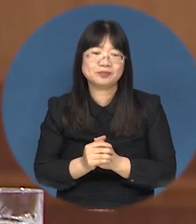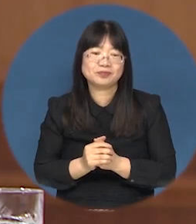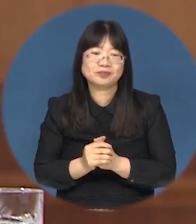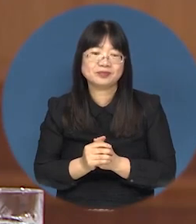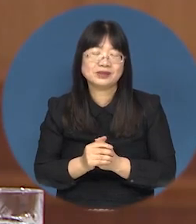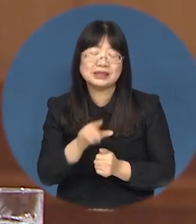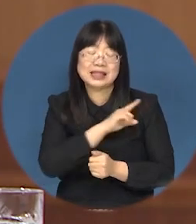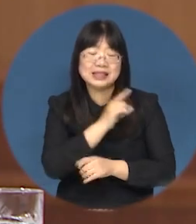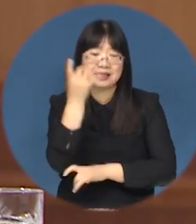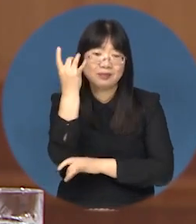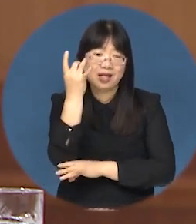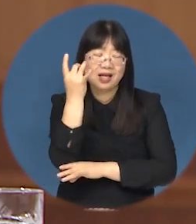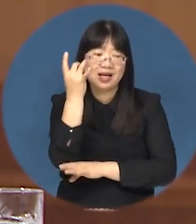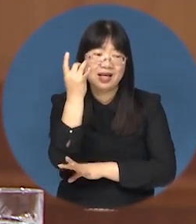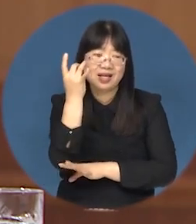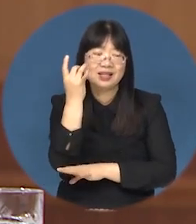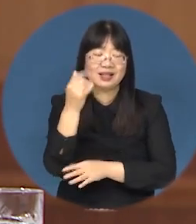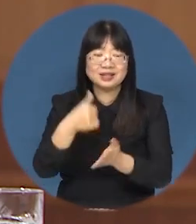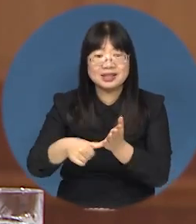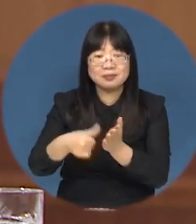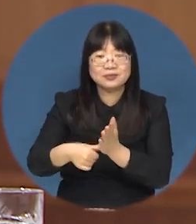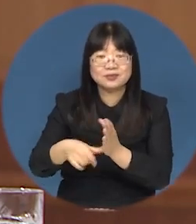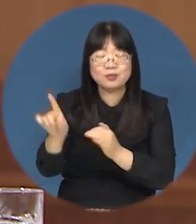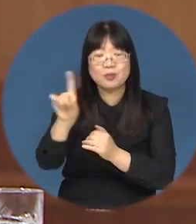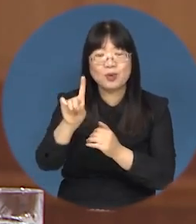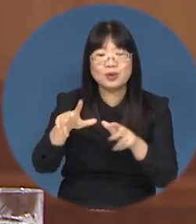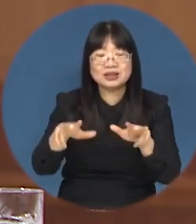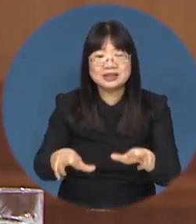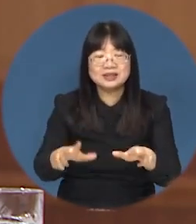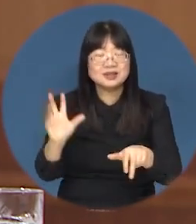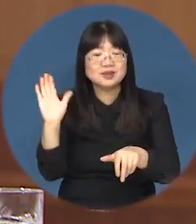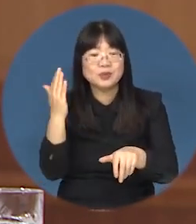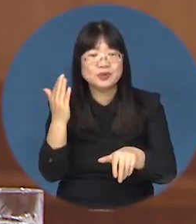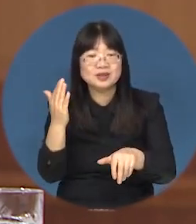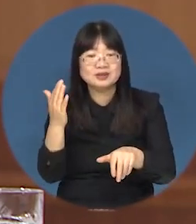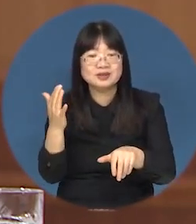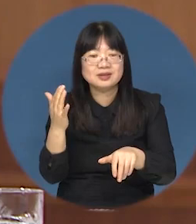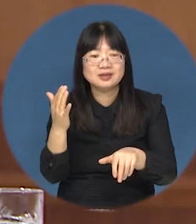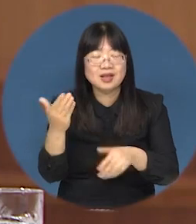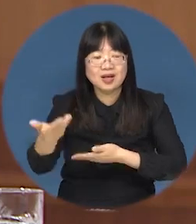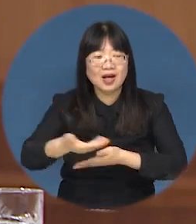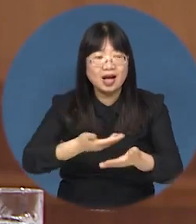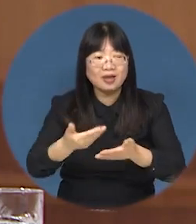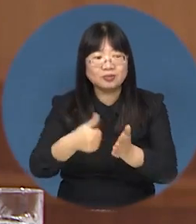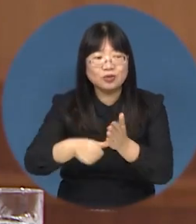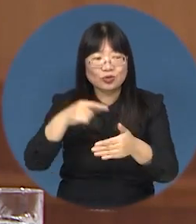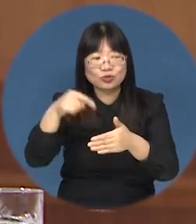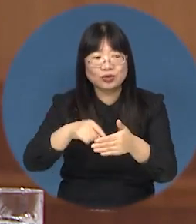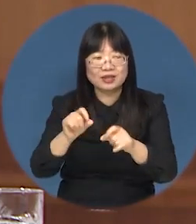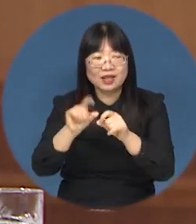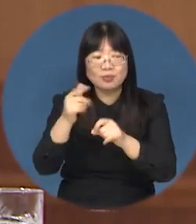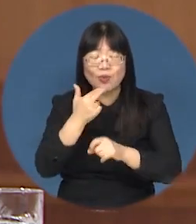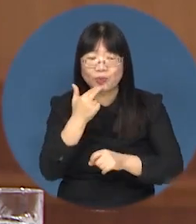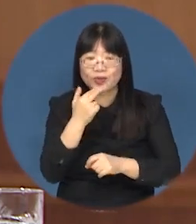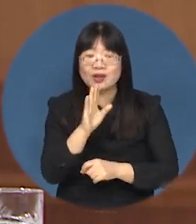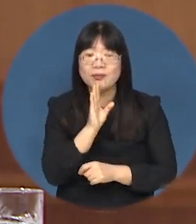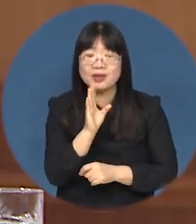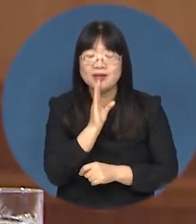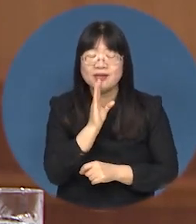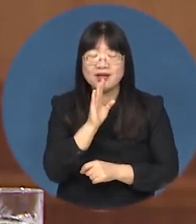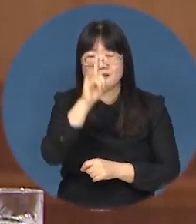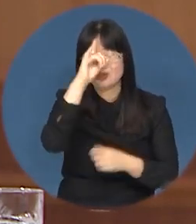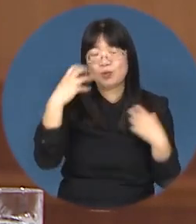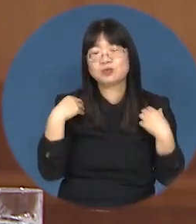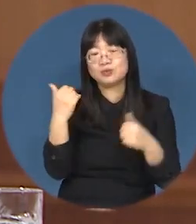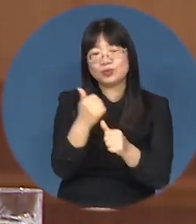거 가장 기본이 되고 기초가 되는 제품은 지금 요즘 통용되는 제품 중에는 거의 없을 거예요. 없습니다. 예. 그렇죠. 예. 근데